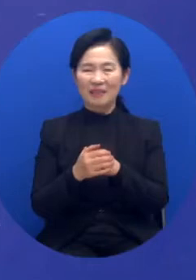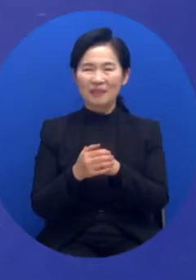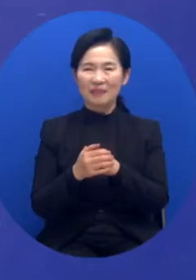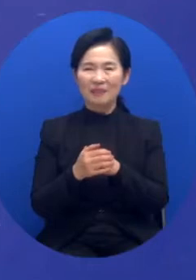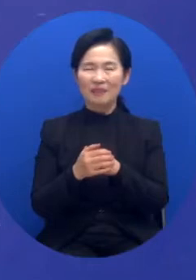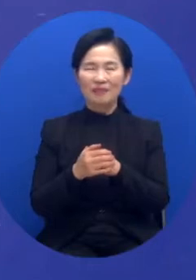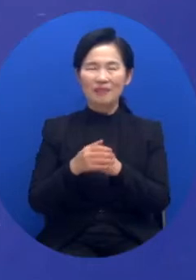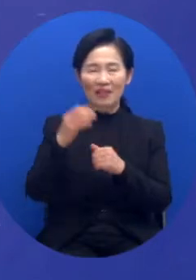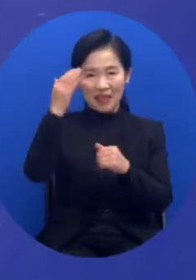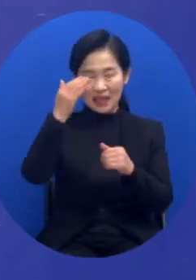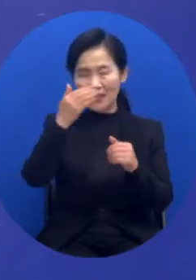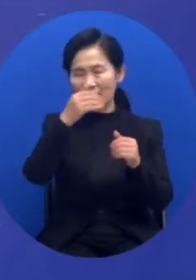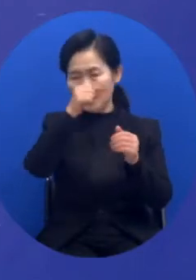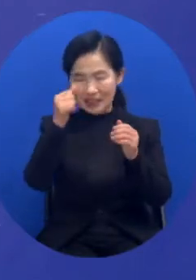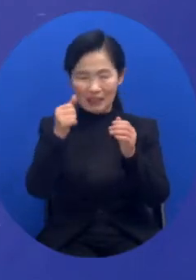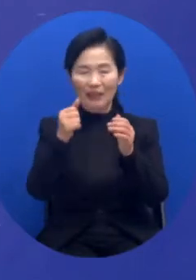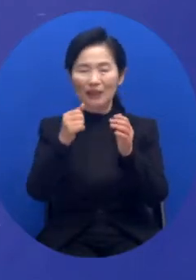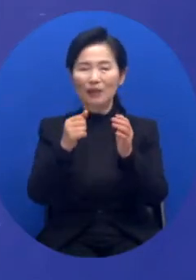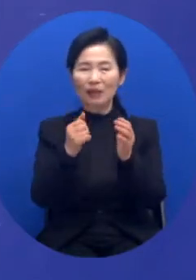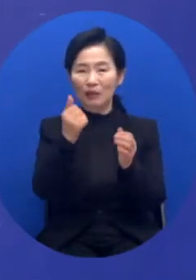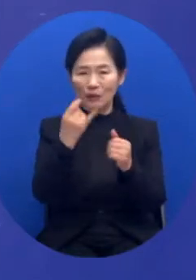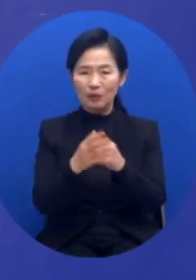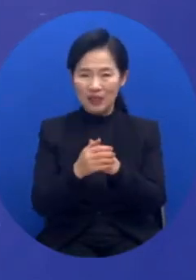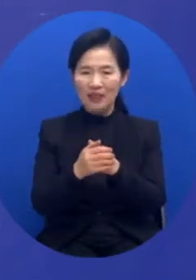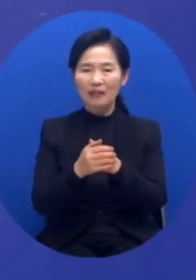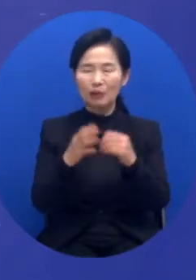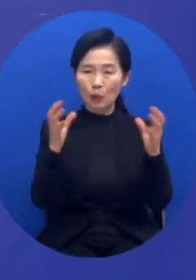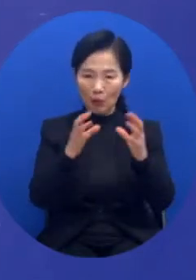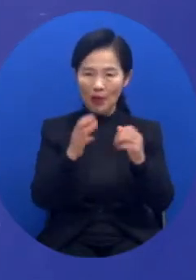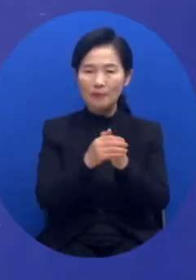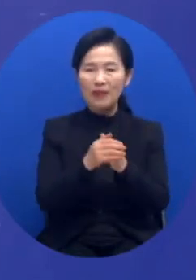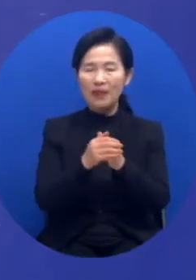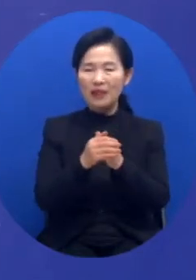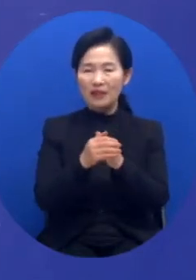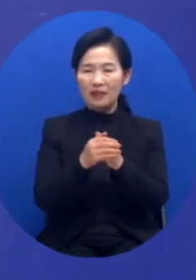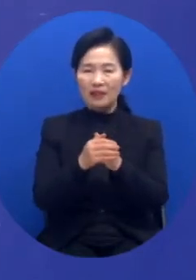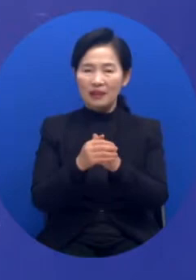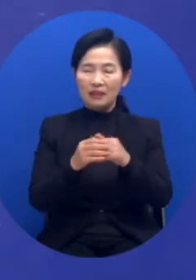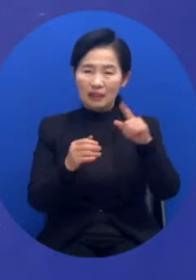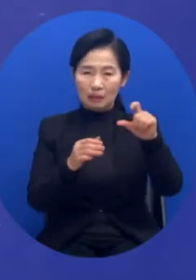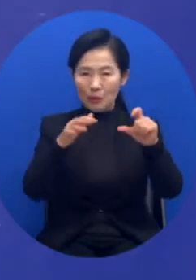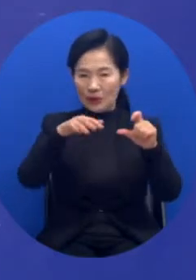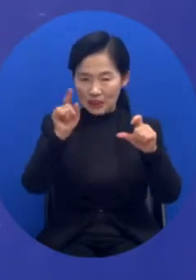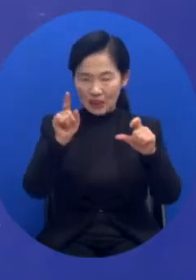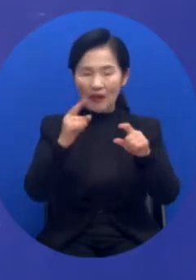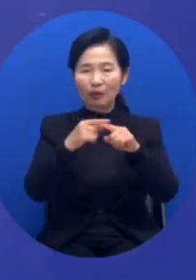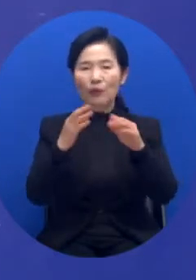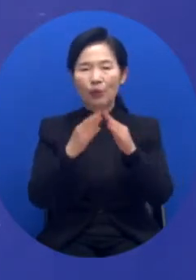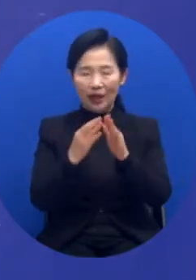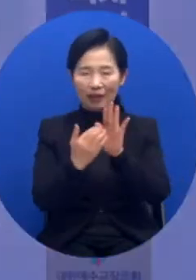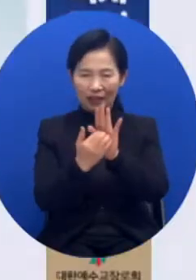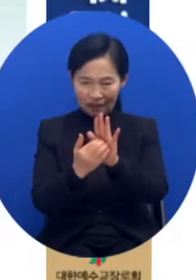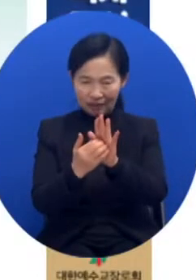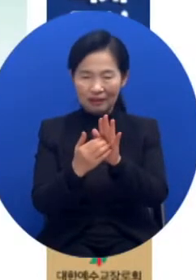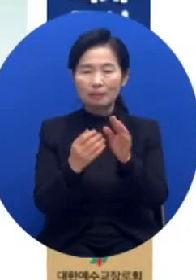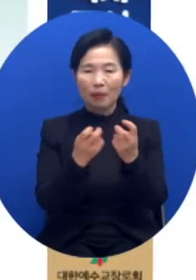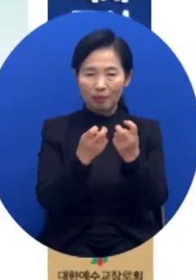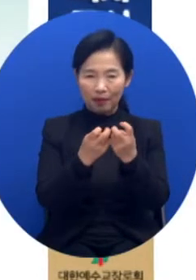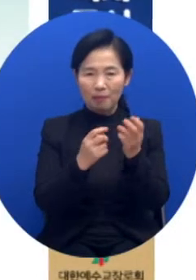대한예수교장로회 통합 총회 가 콜은 알고 감염증 15차 교회 대응 지 쯤 을 발표했습니다